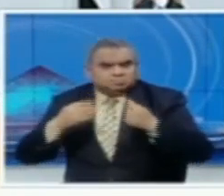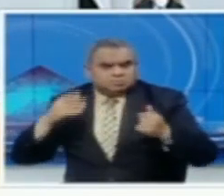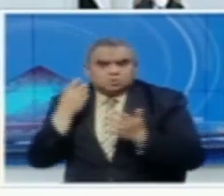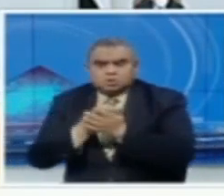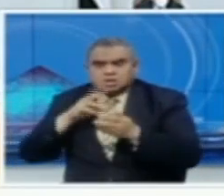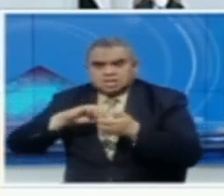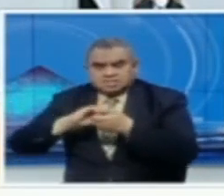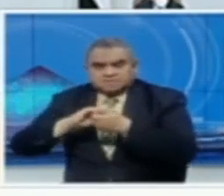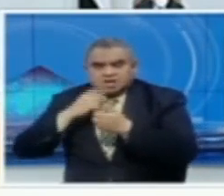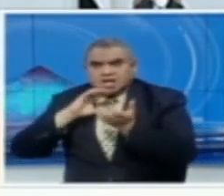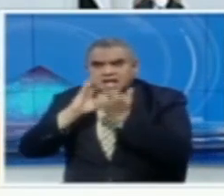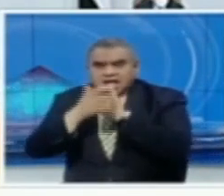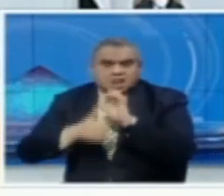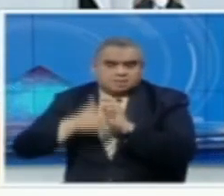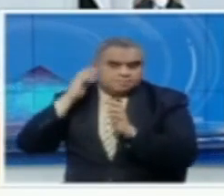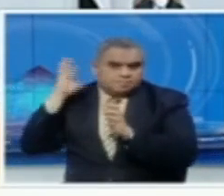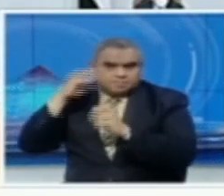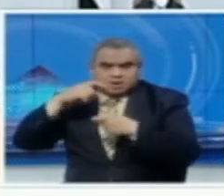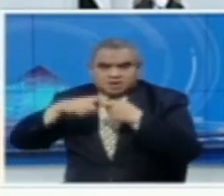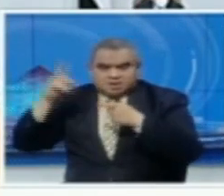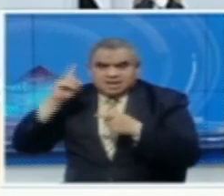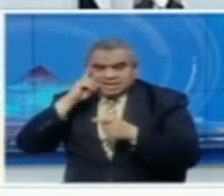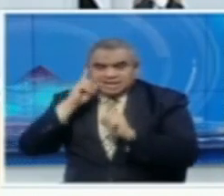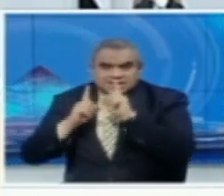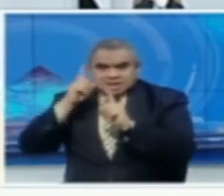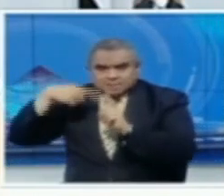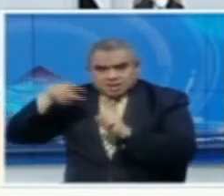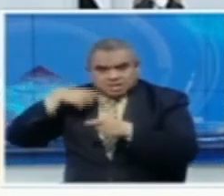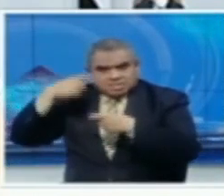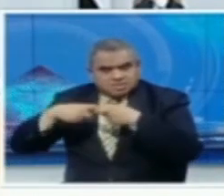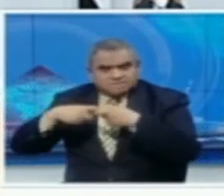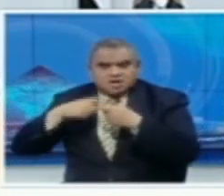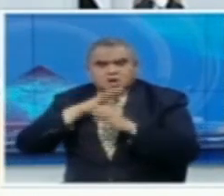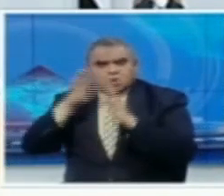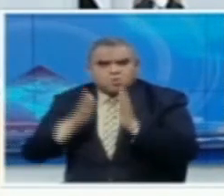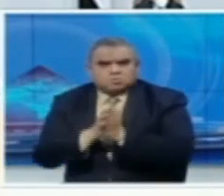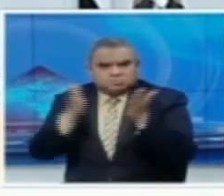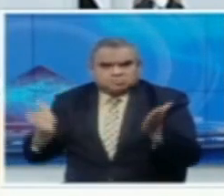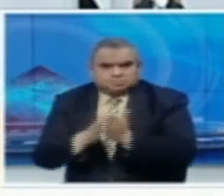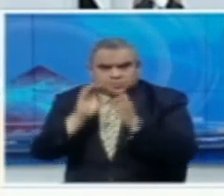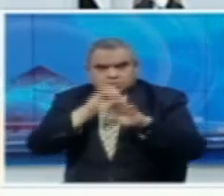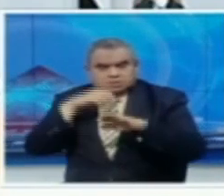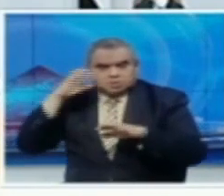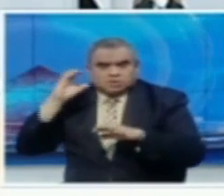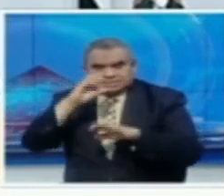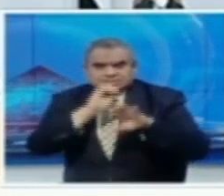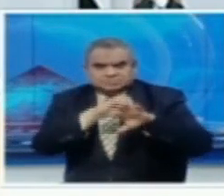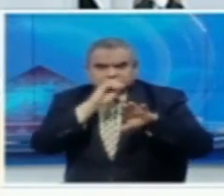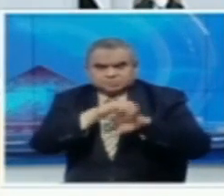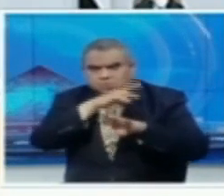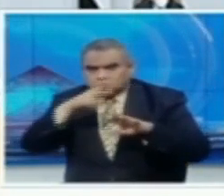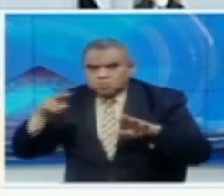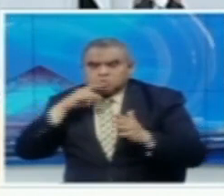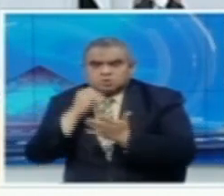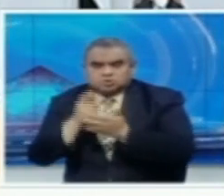خاصة وكالة التعاون الدولي الياباني جايكا لبحث سبل التعاون مع الجانب الياباني فيما يخص